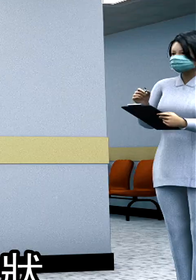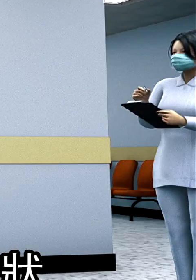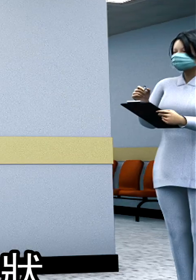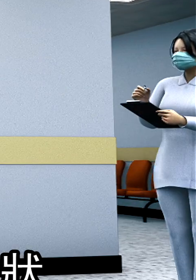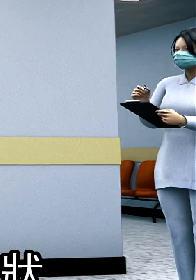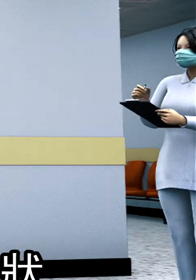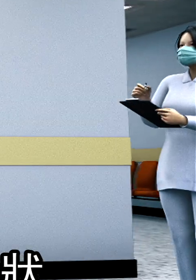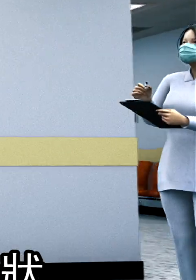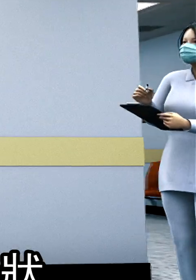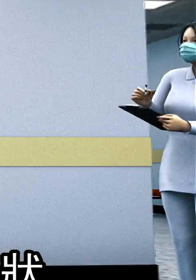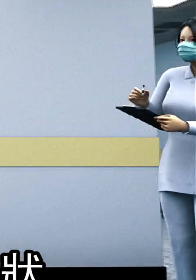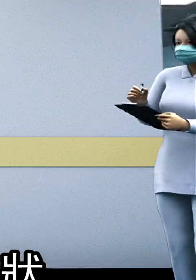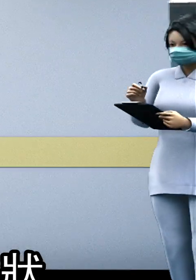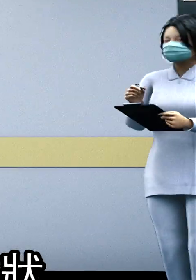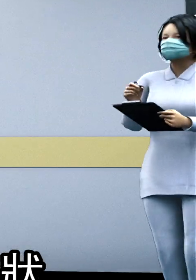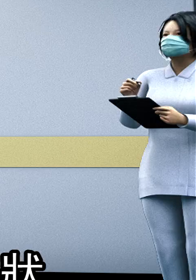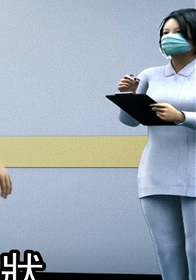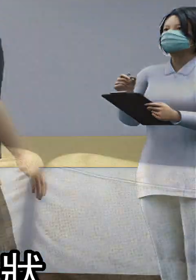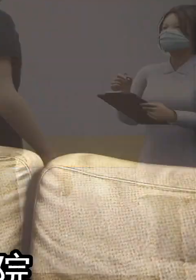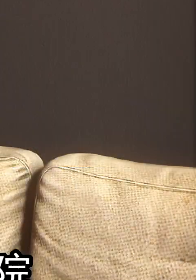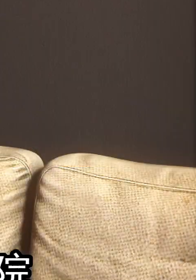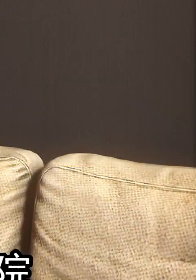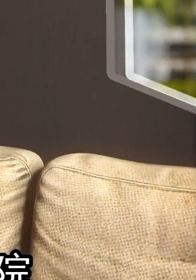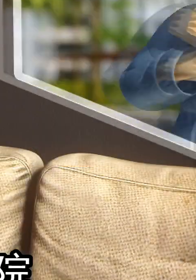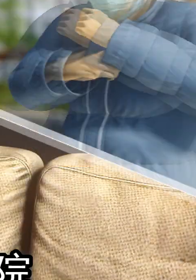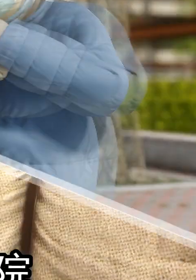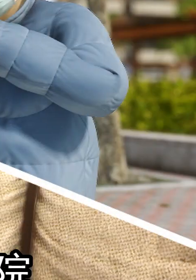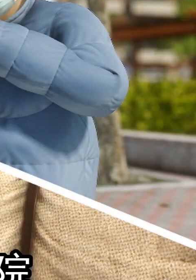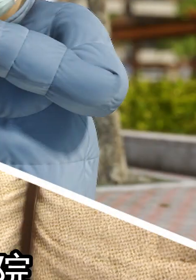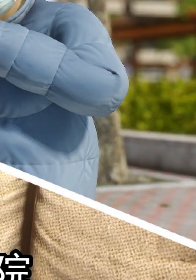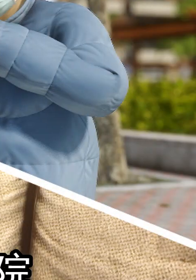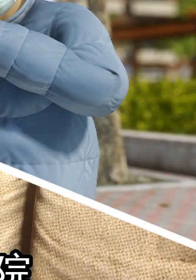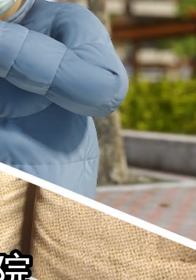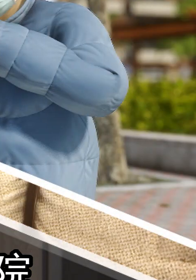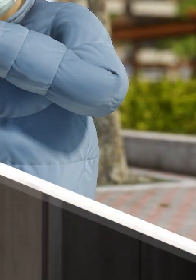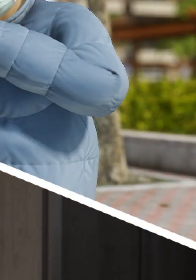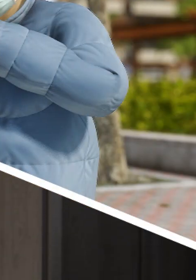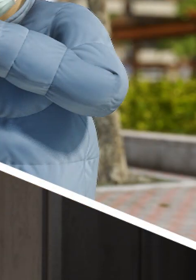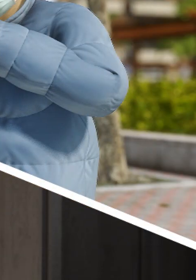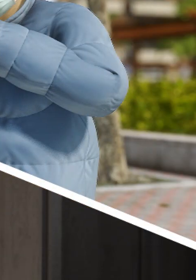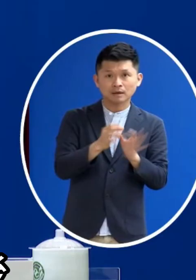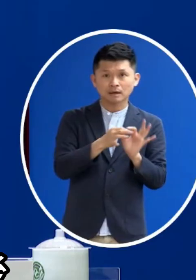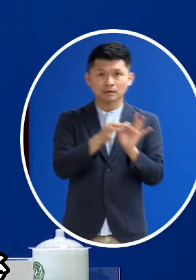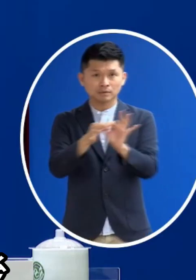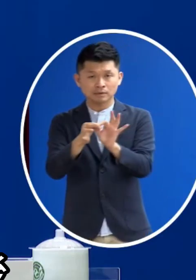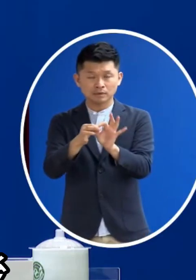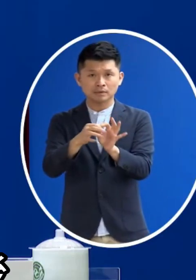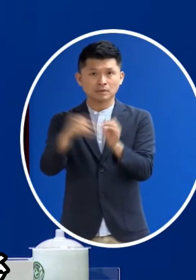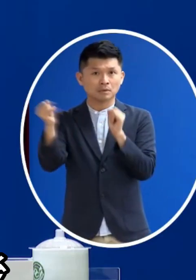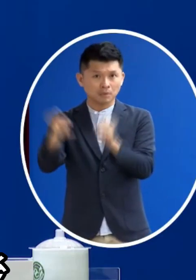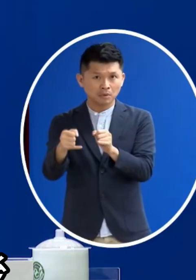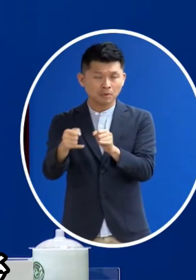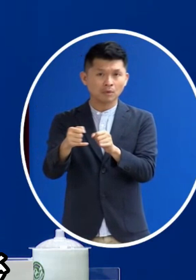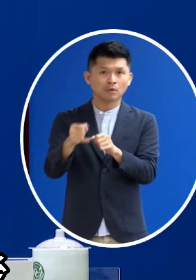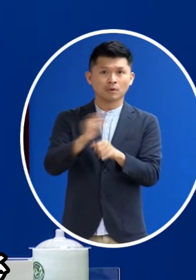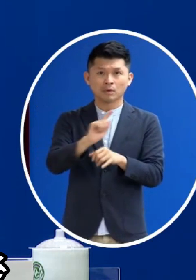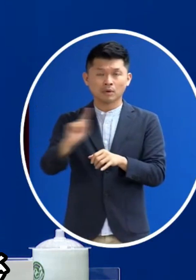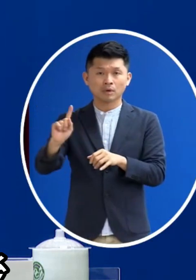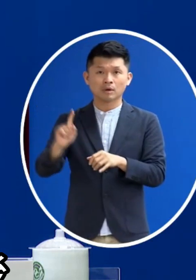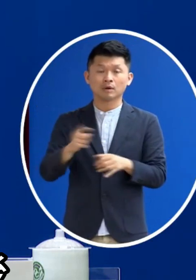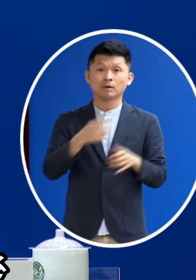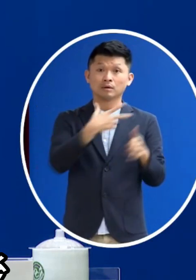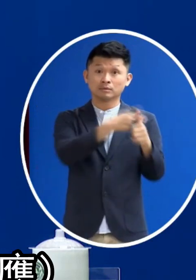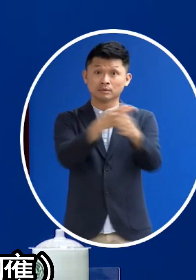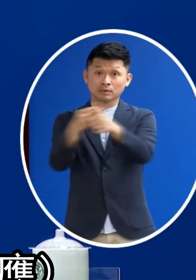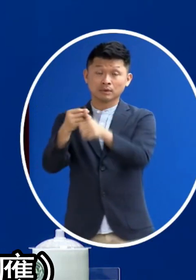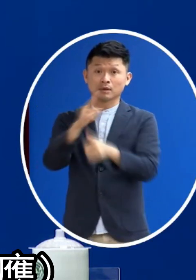者，另一例则是过敏发烧症状，目前这2例都已顺利出院。 所以我们打了